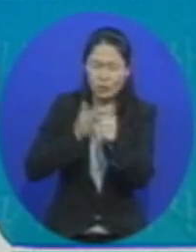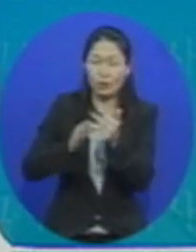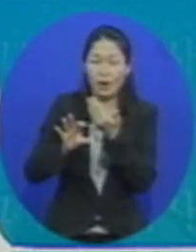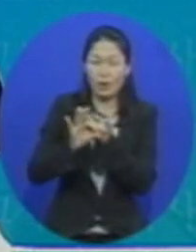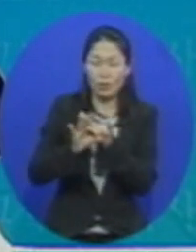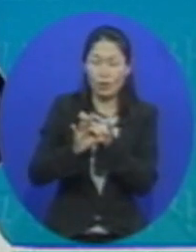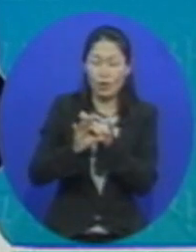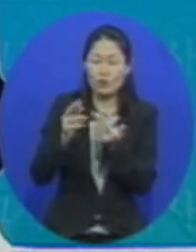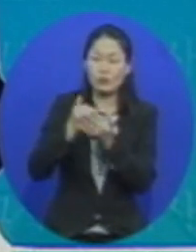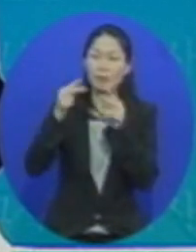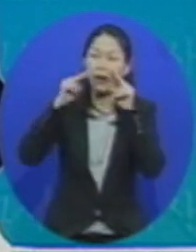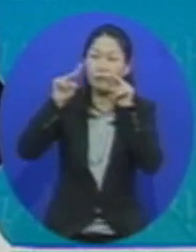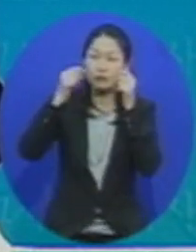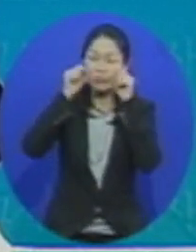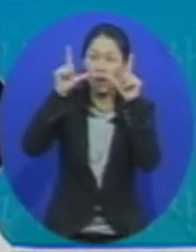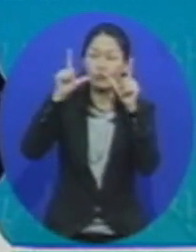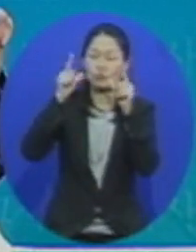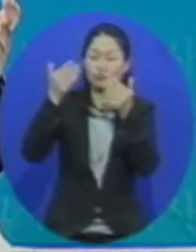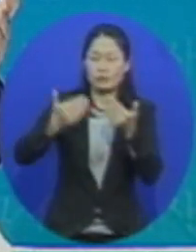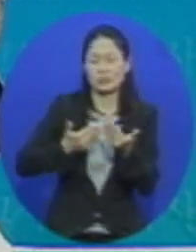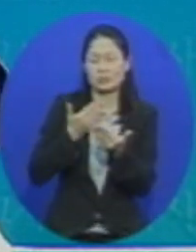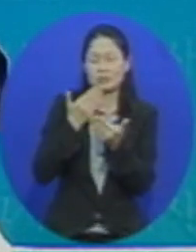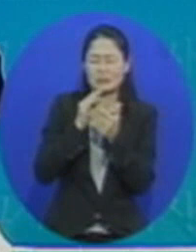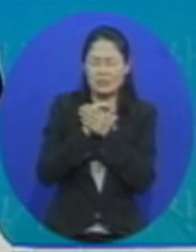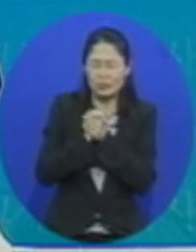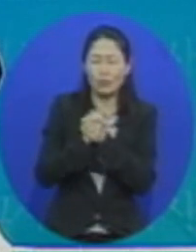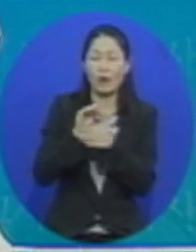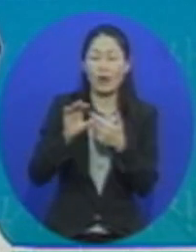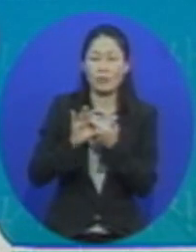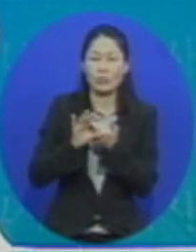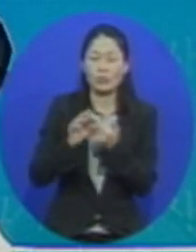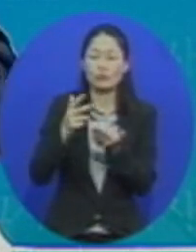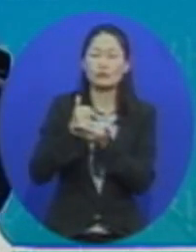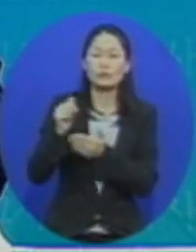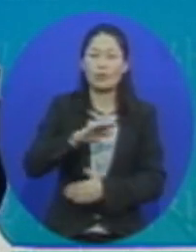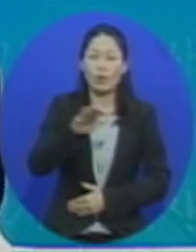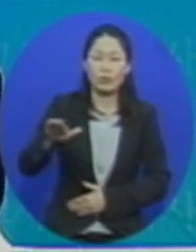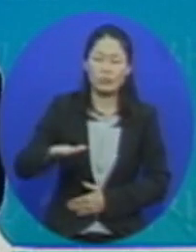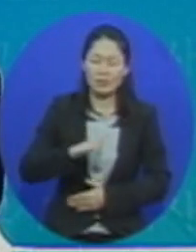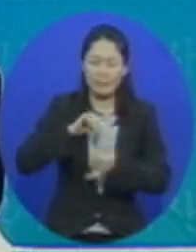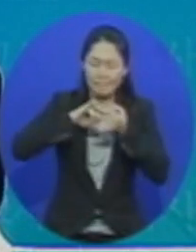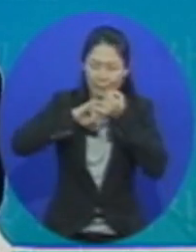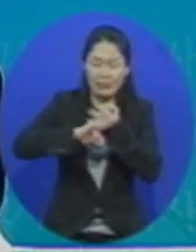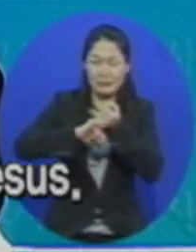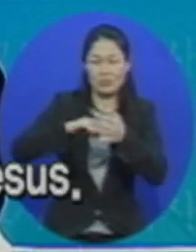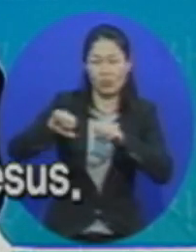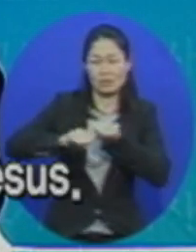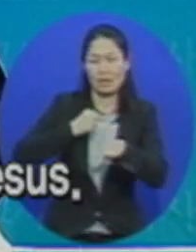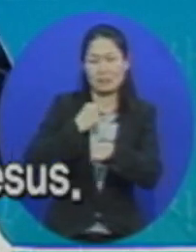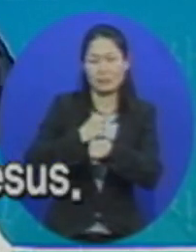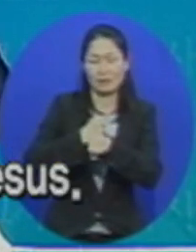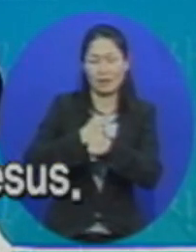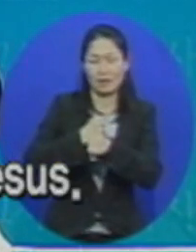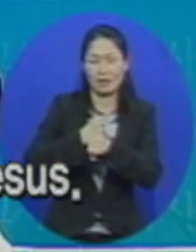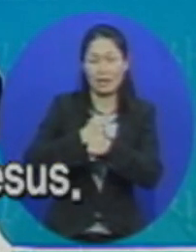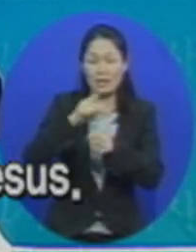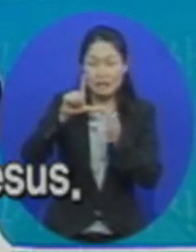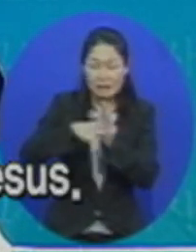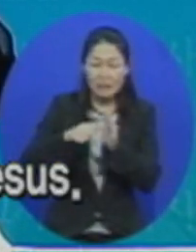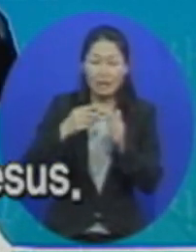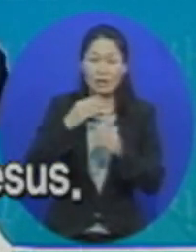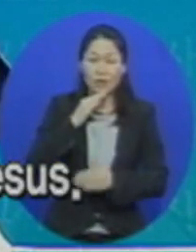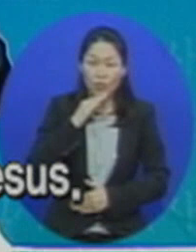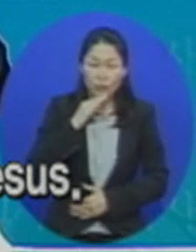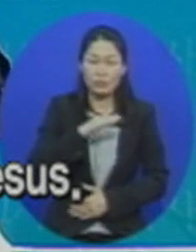바라보는 눈을 열어 주기를 여러분이 구하시면 주님은 반드시 여러분에게 역사 하세요 그때 빌어서 여러분은